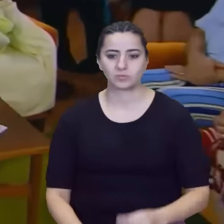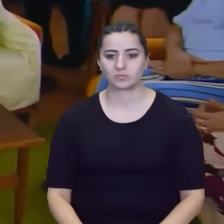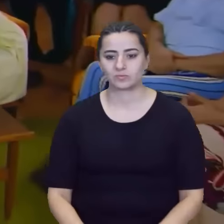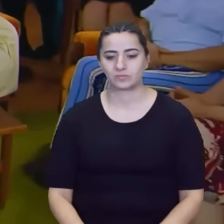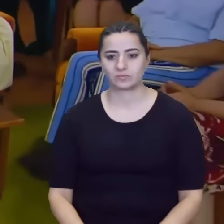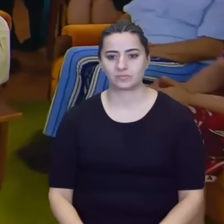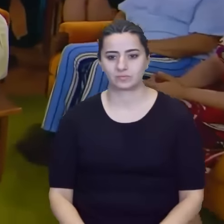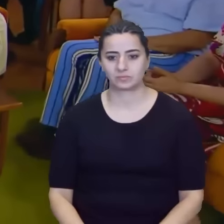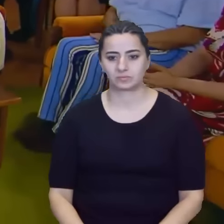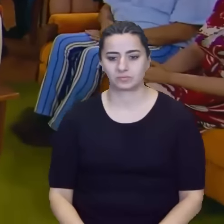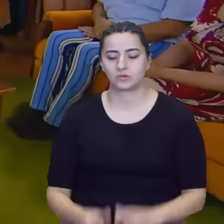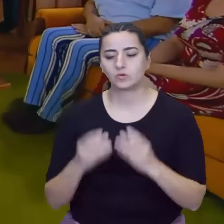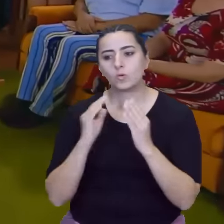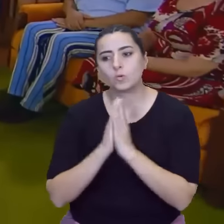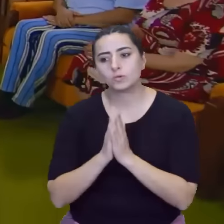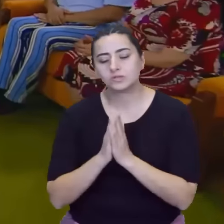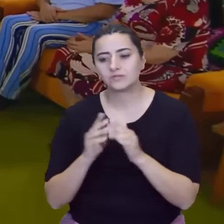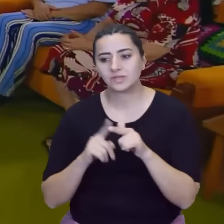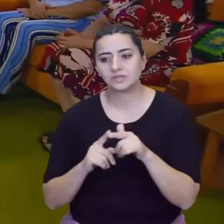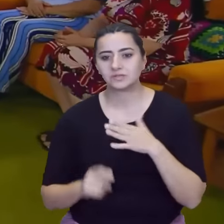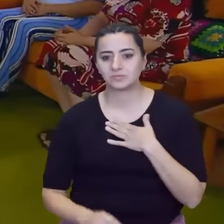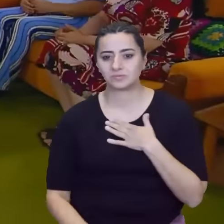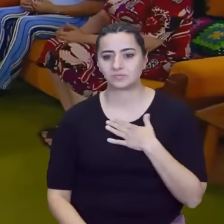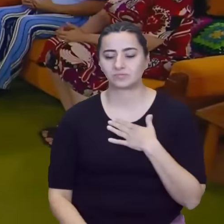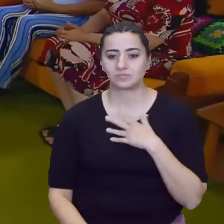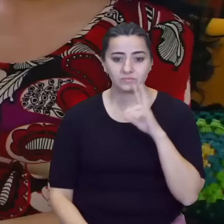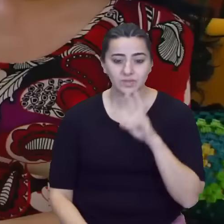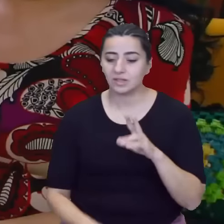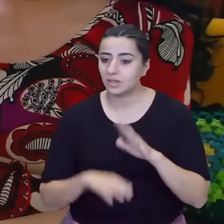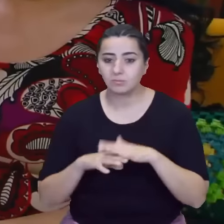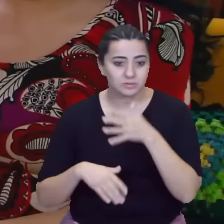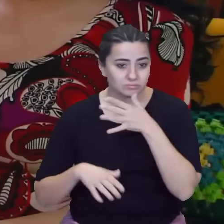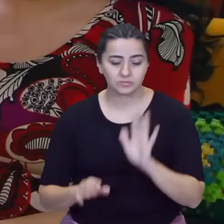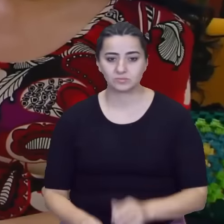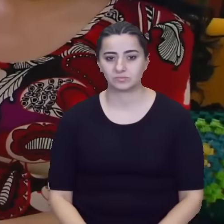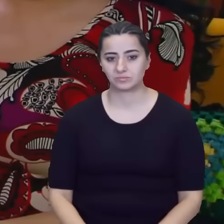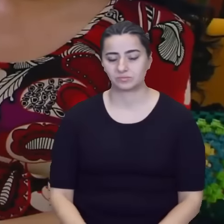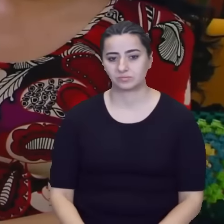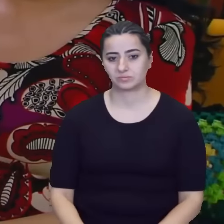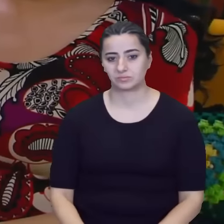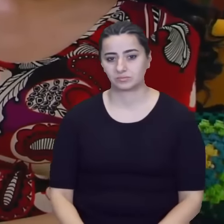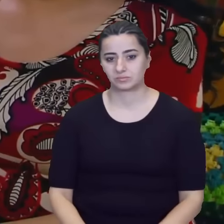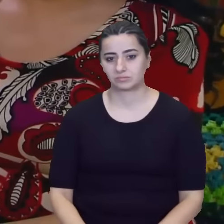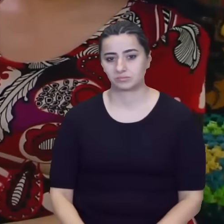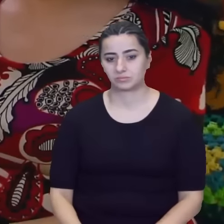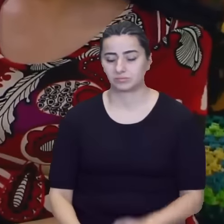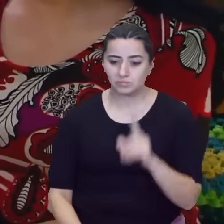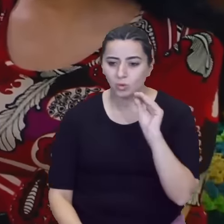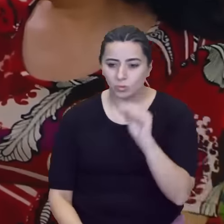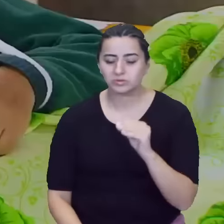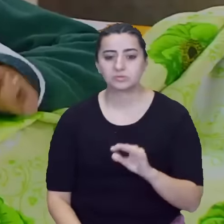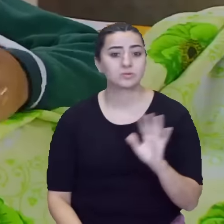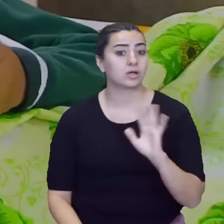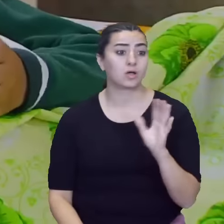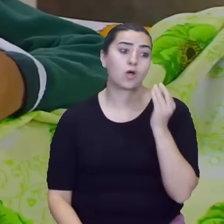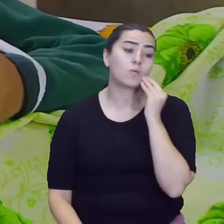askıda. Ay gerçekten çok özür dilerim Fethi'cim. Vallahi yani ne yapacağımı bilmiyorum. Ay dayanamıyorum ben bu adıma, bir daha öpeceğim.